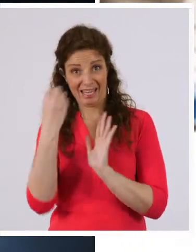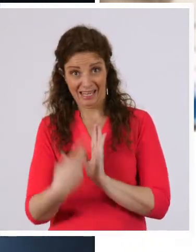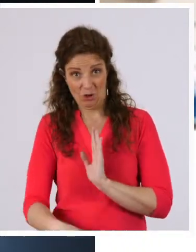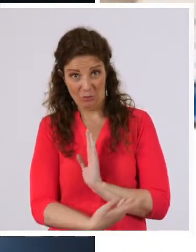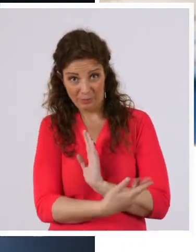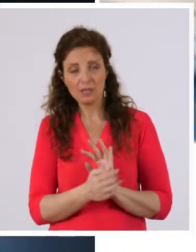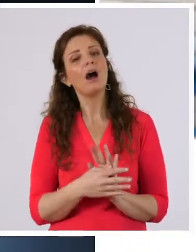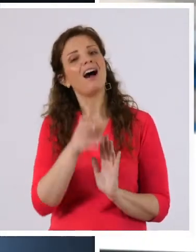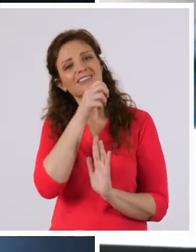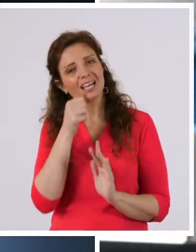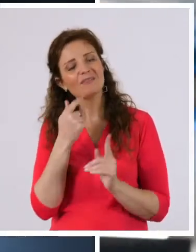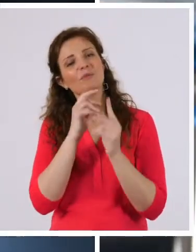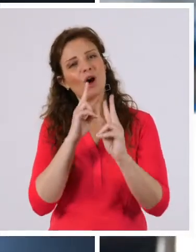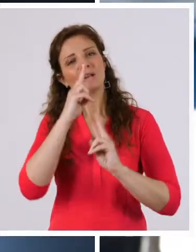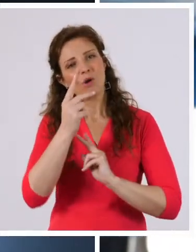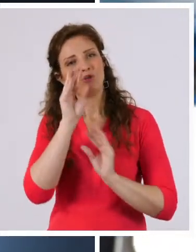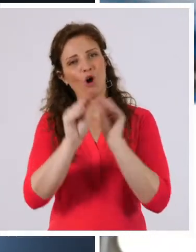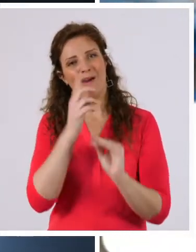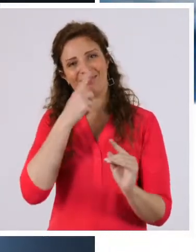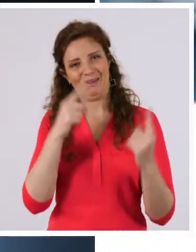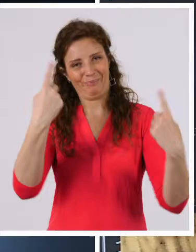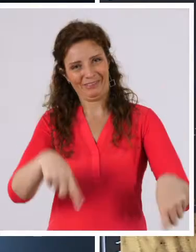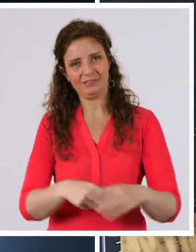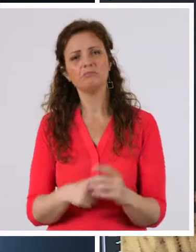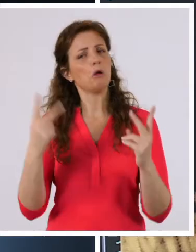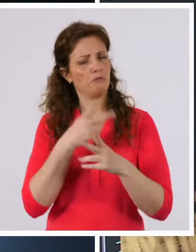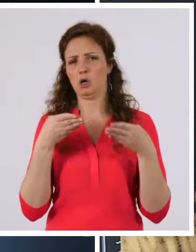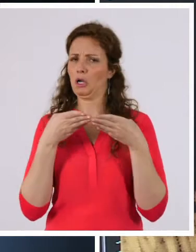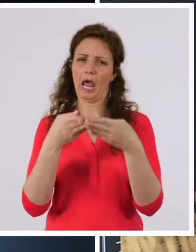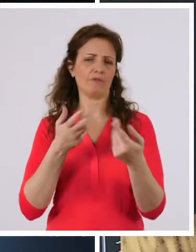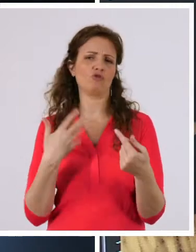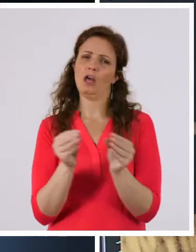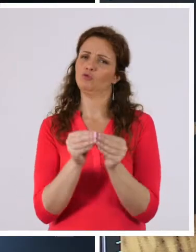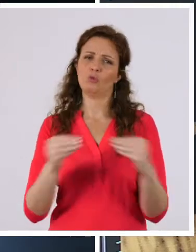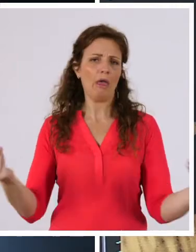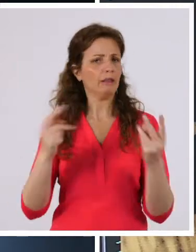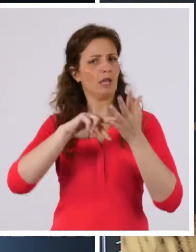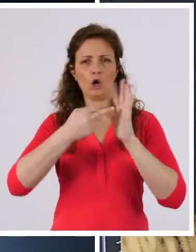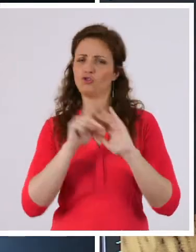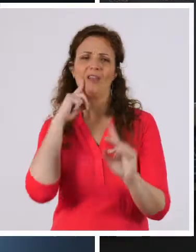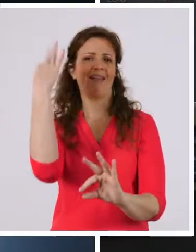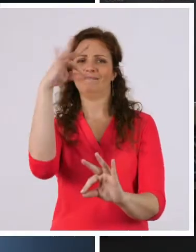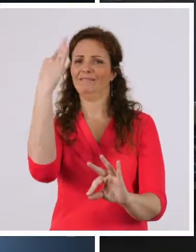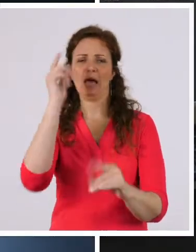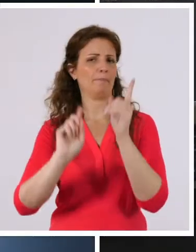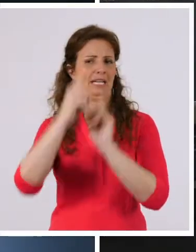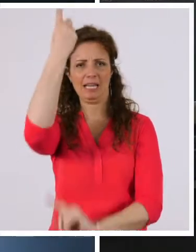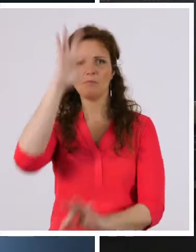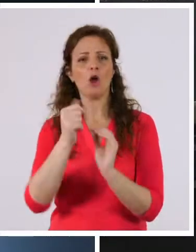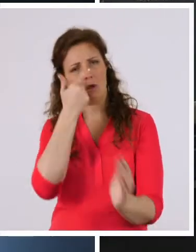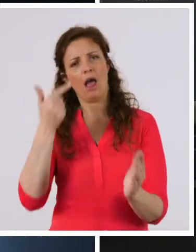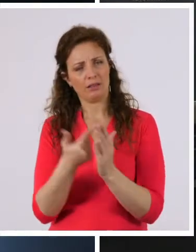realizzato anche per rispondere a queste domande, nonostante la nave sia attrezzata con le più moderne tecnologie atte a